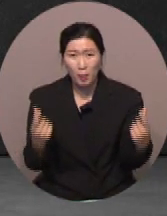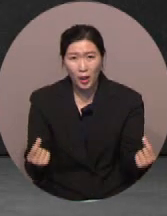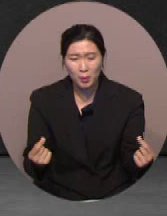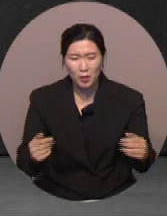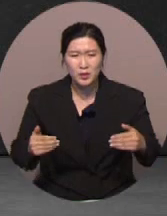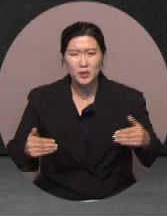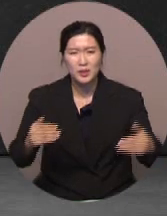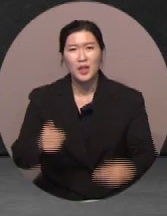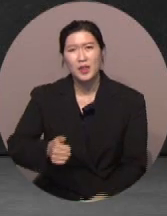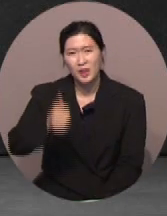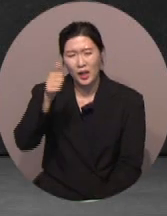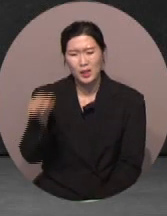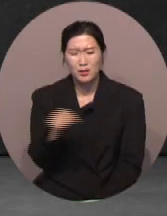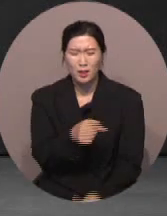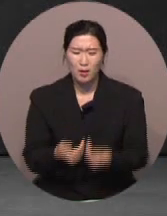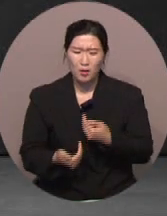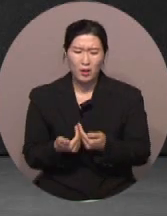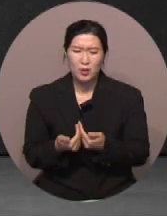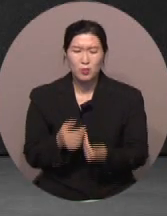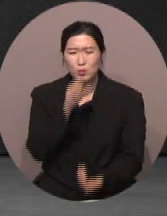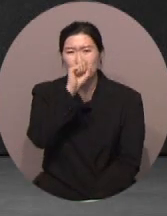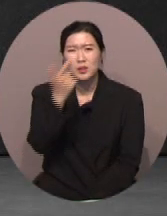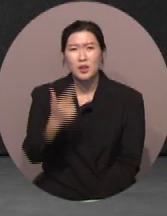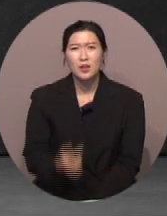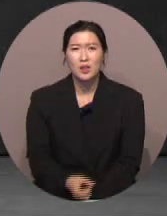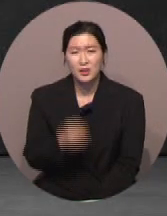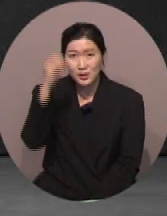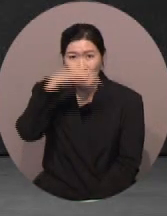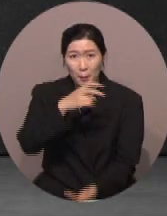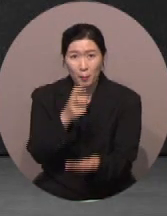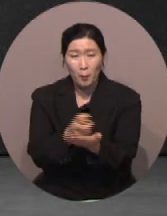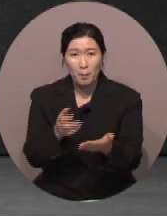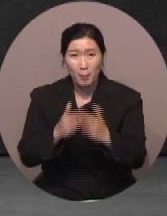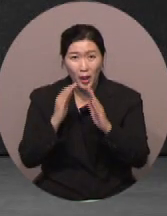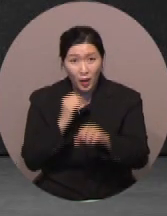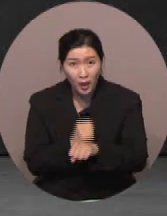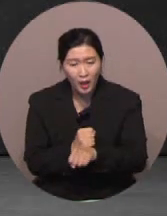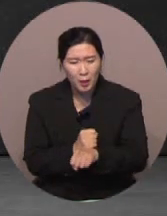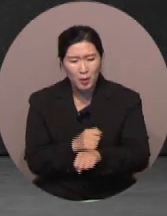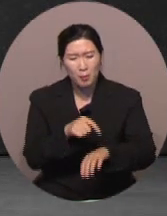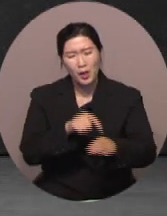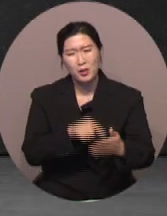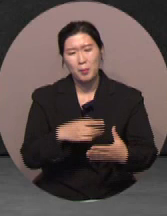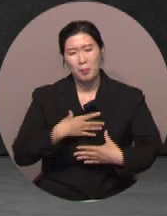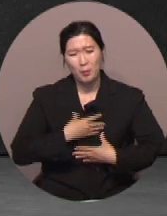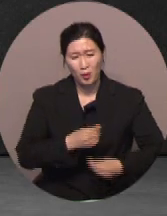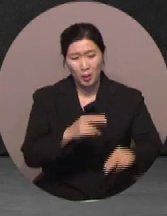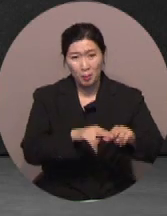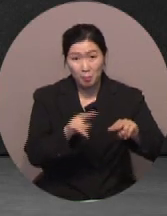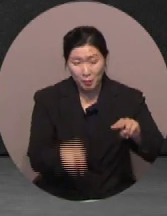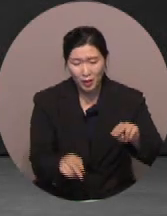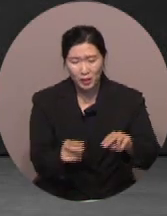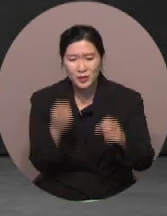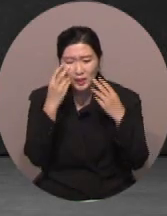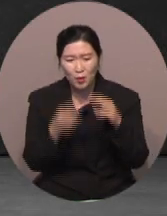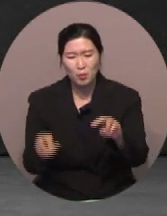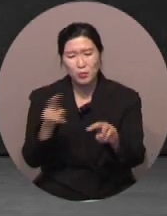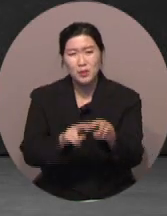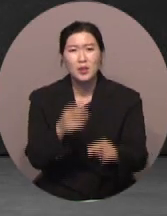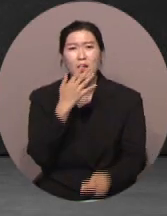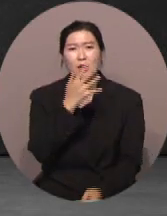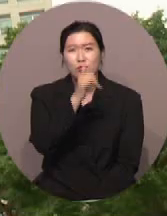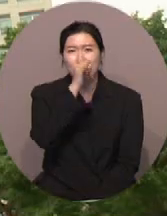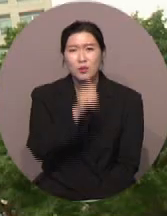될까요 오늘 딱 시스템화 해 줘 해 줘 줘 그래야 그만 둔 사람도 운영 돈도 있고 또 임명한 사람도 부담